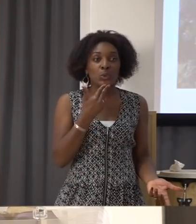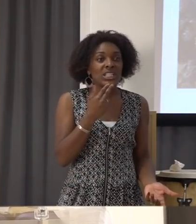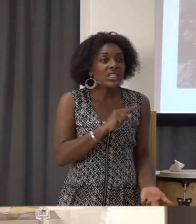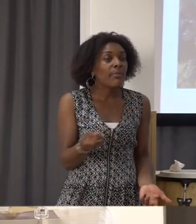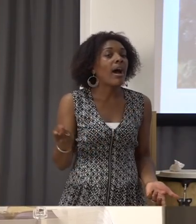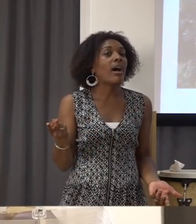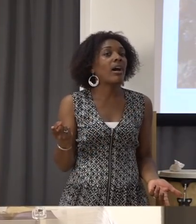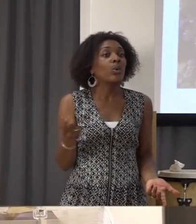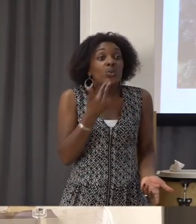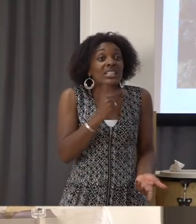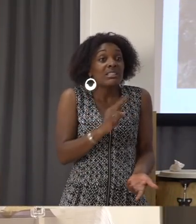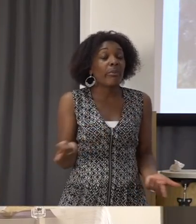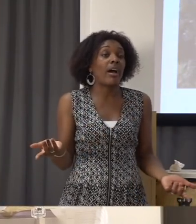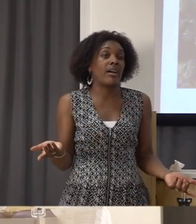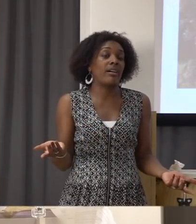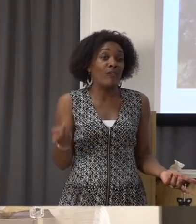Alléluia.